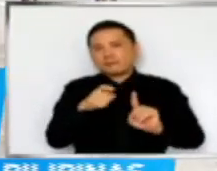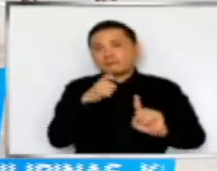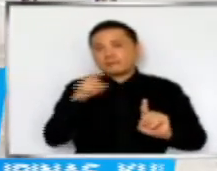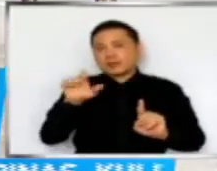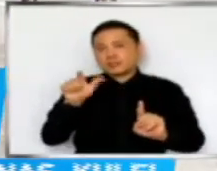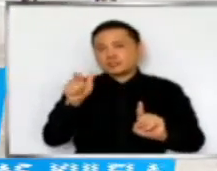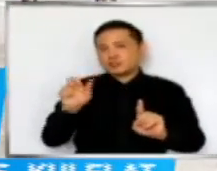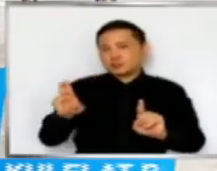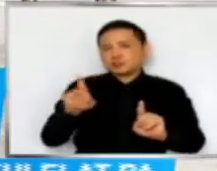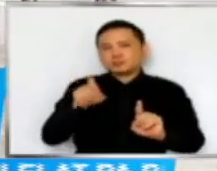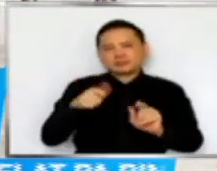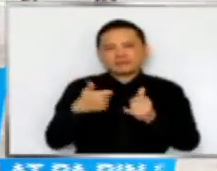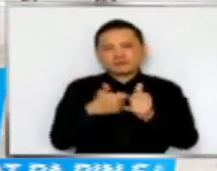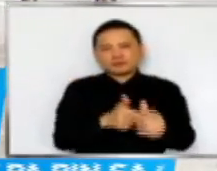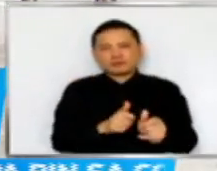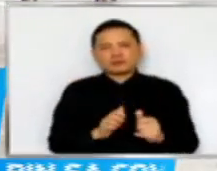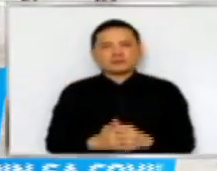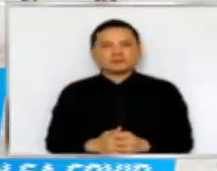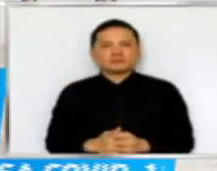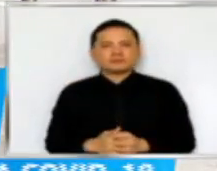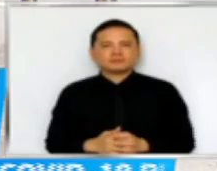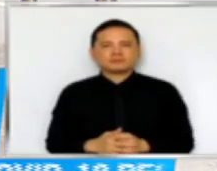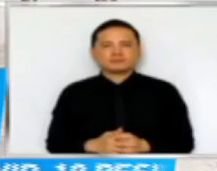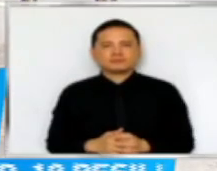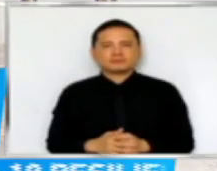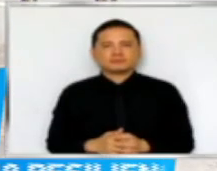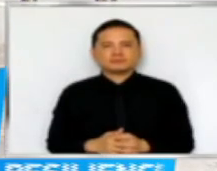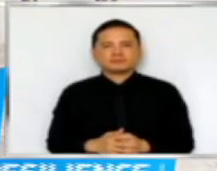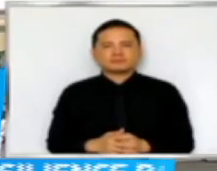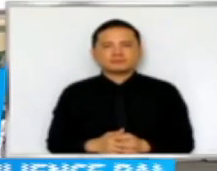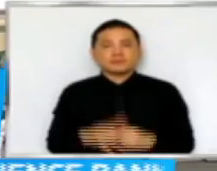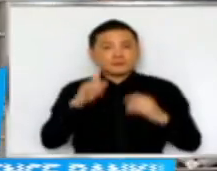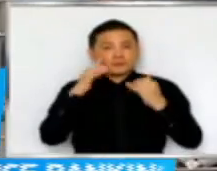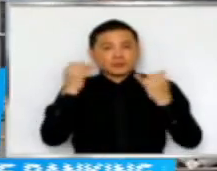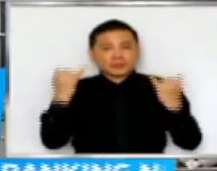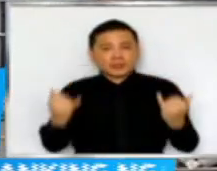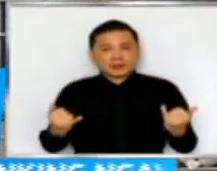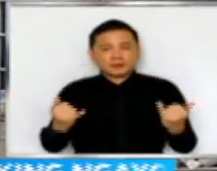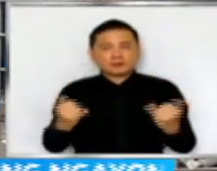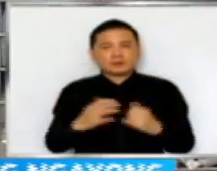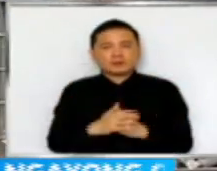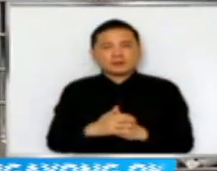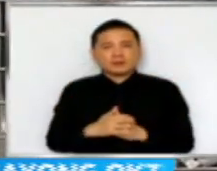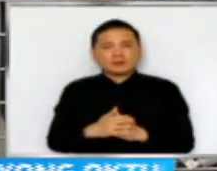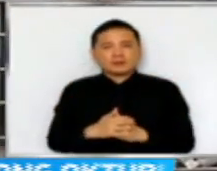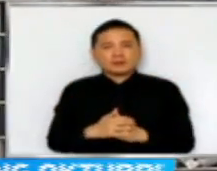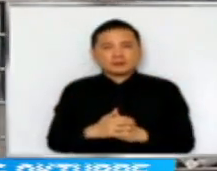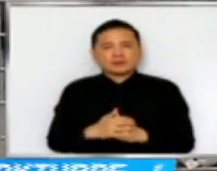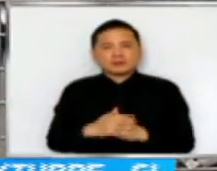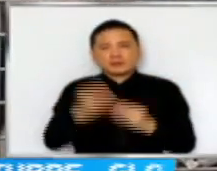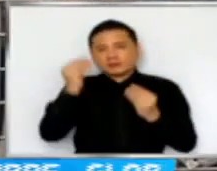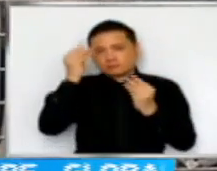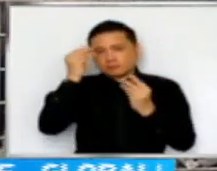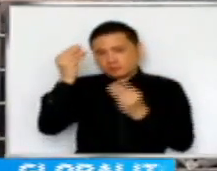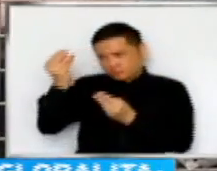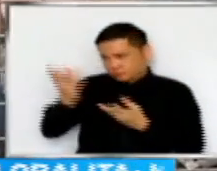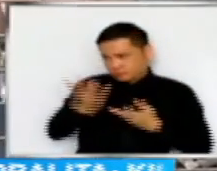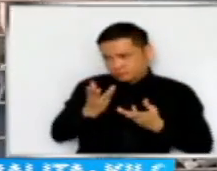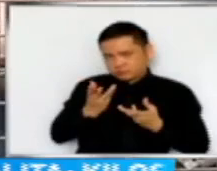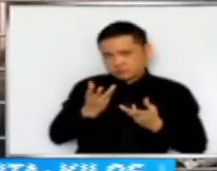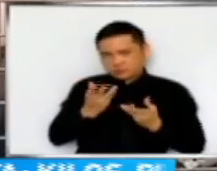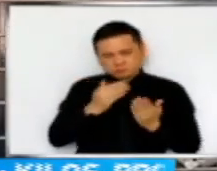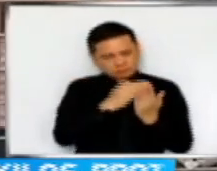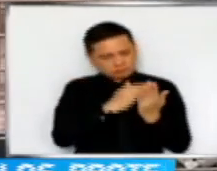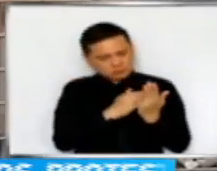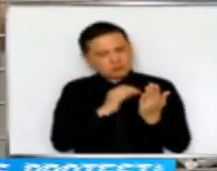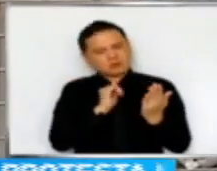mga pasaherong pabalik ng probinsya. Sa ngayon na Connie ay batay sa impormasyon na ibigay sa atin ay pinapayagan